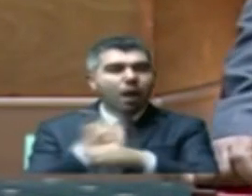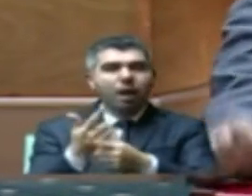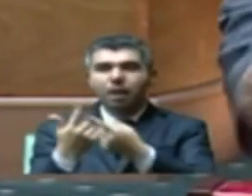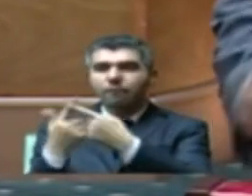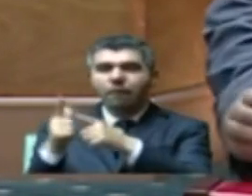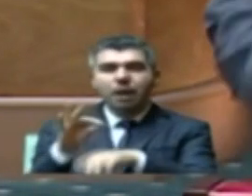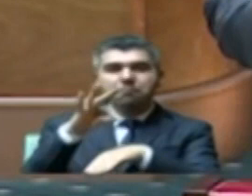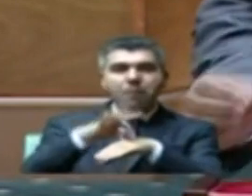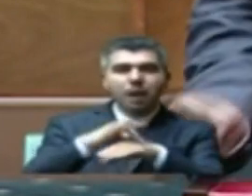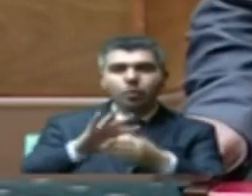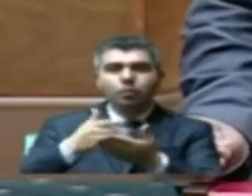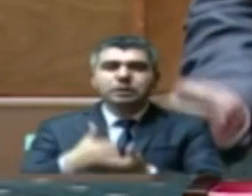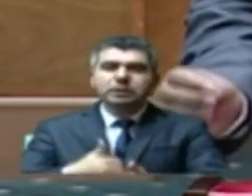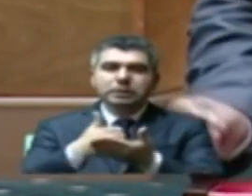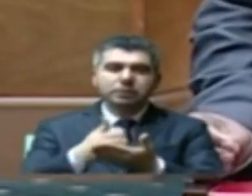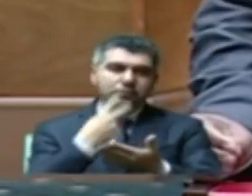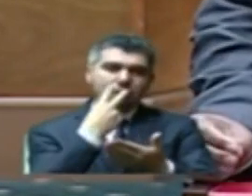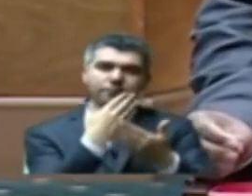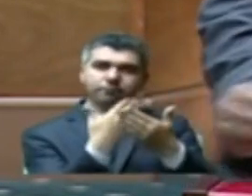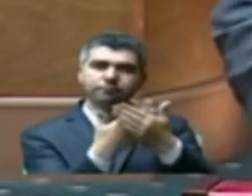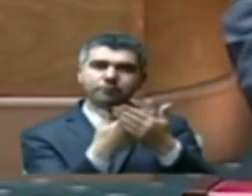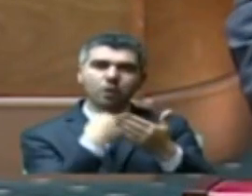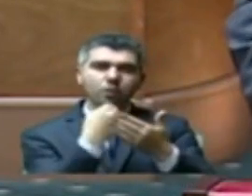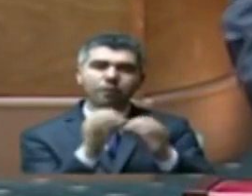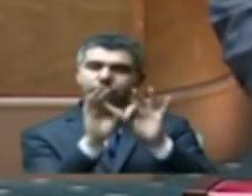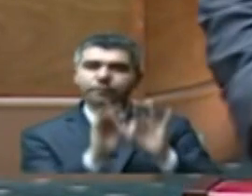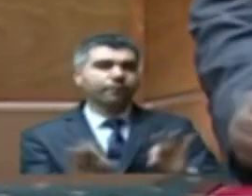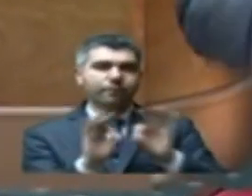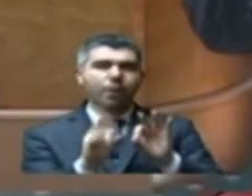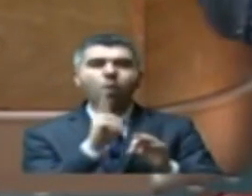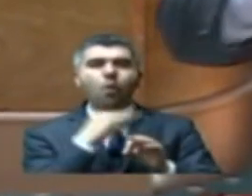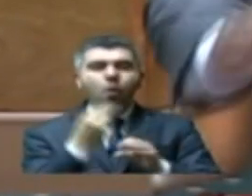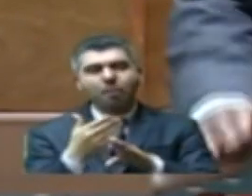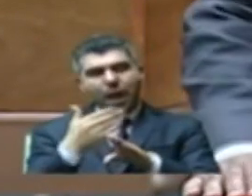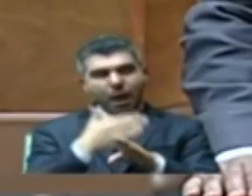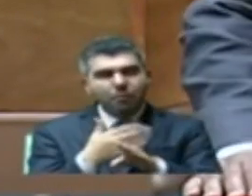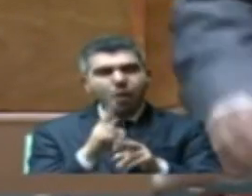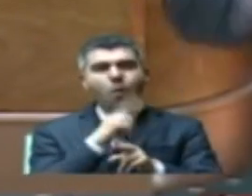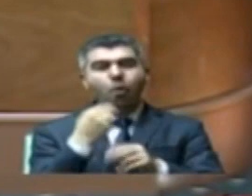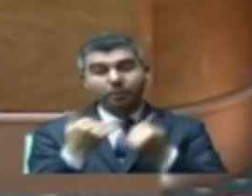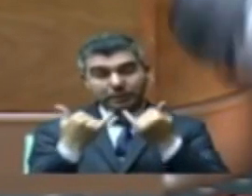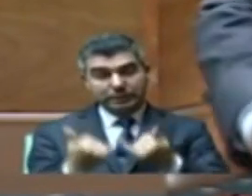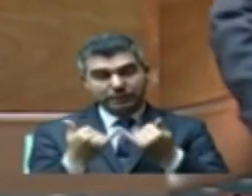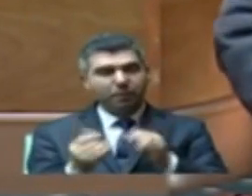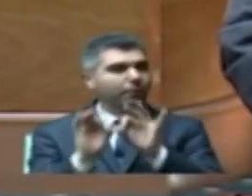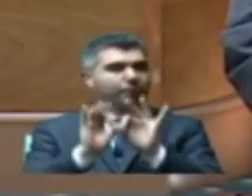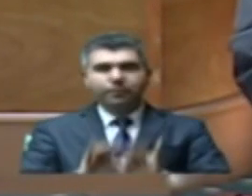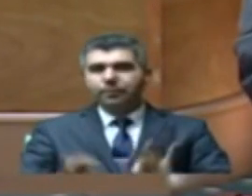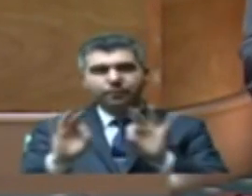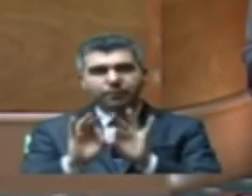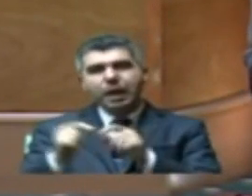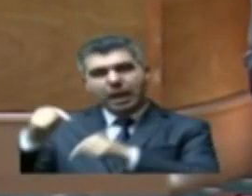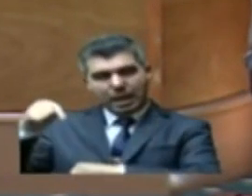الأمور، واللي حقيقة لم نلمسها لا في الحكومة السابقة ولا في هذه اللي كتعتبر. كانت هناك لجنة تقنية واقترحت بعض